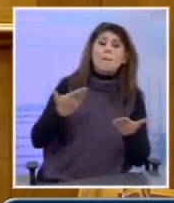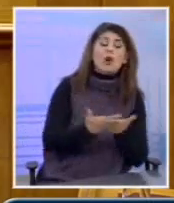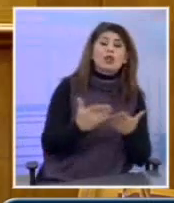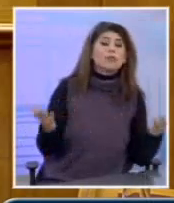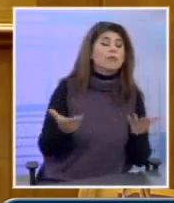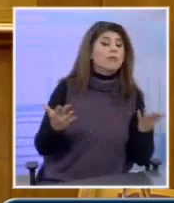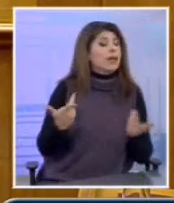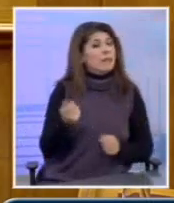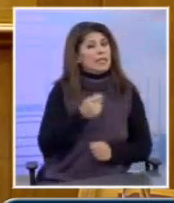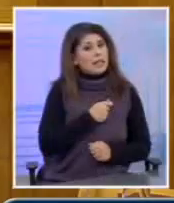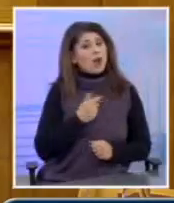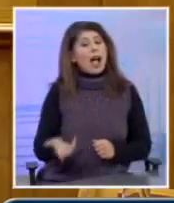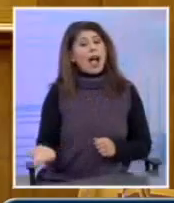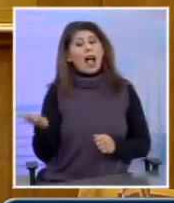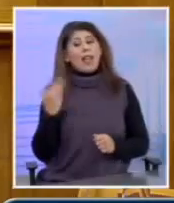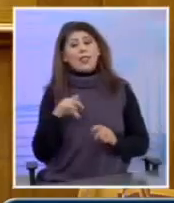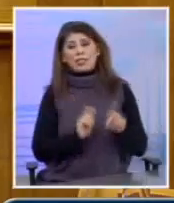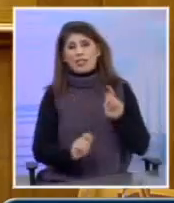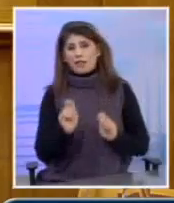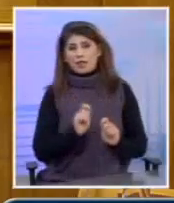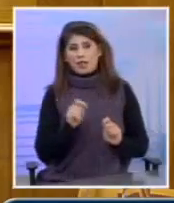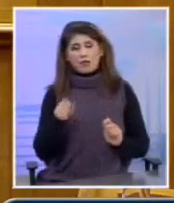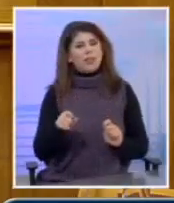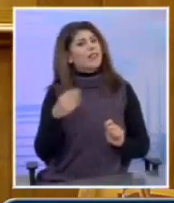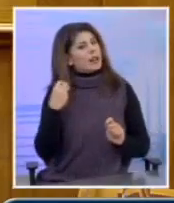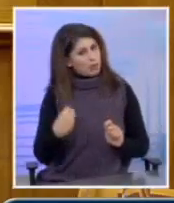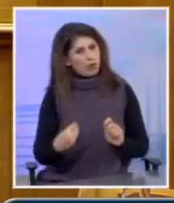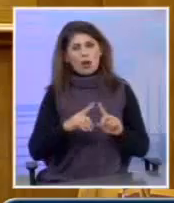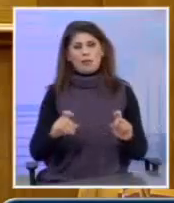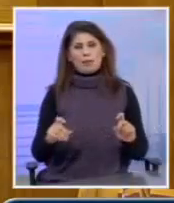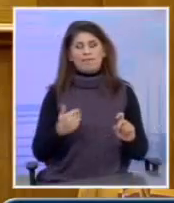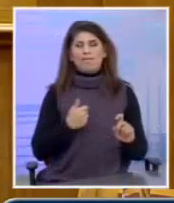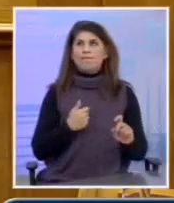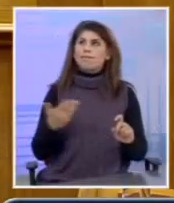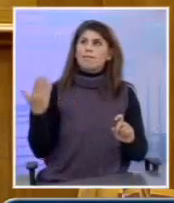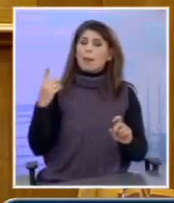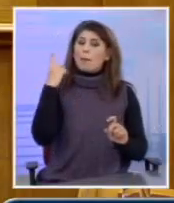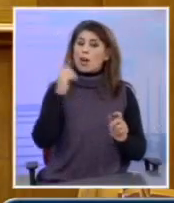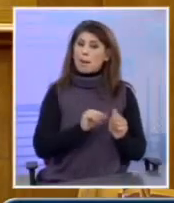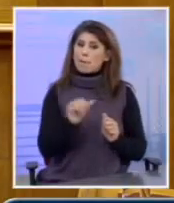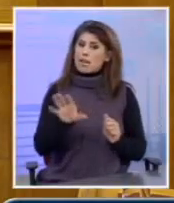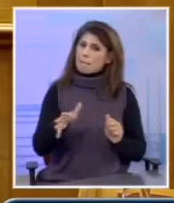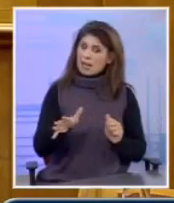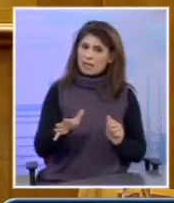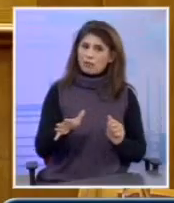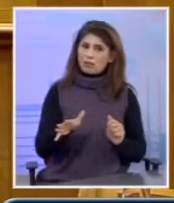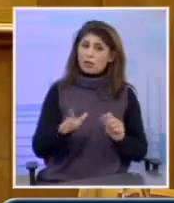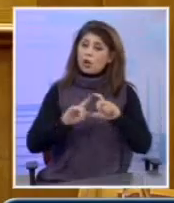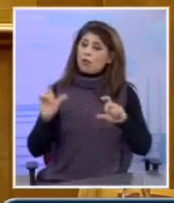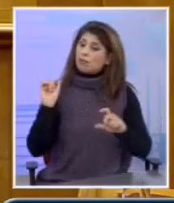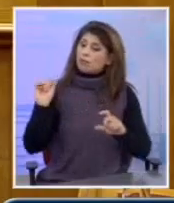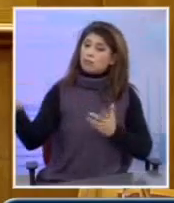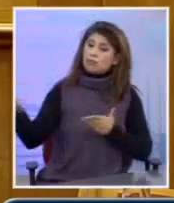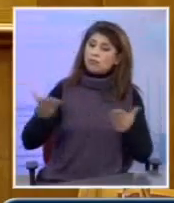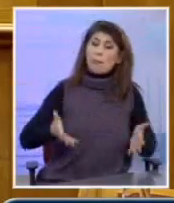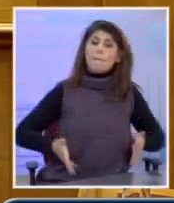Ή θεωρούν ότι αν δεν φτιάξουμε τίποτα εκεί θα είναι καλύτερα τα πράγματα? Εγώ πριν από ένα μήνα περίπου προσκάλεσα στο Μέγαρο